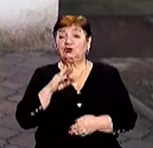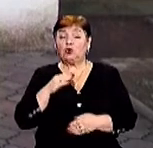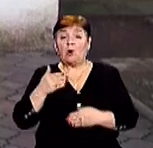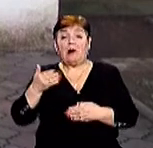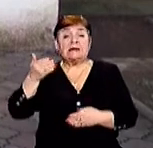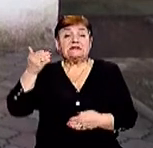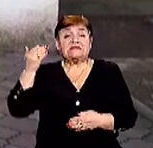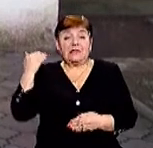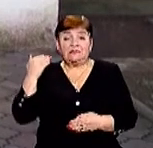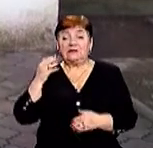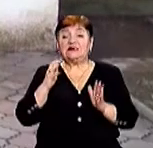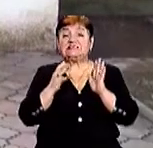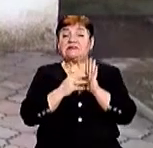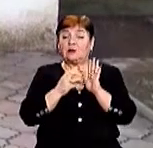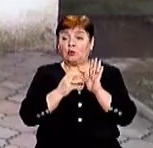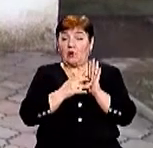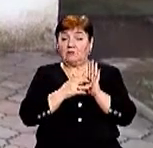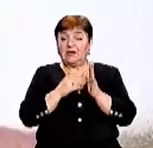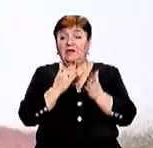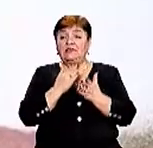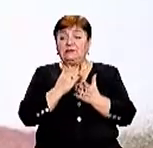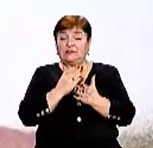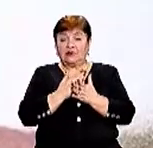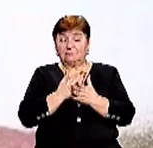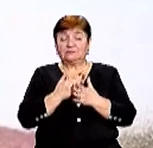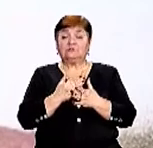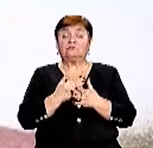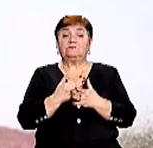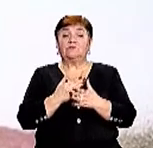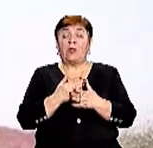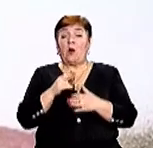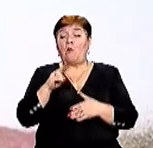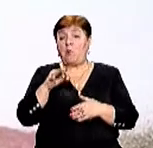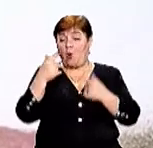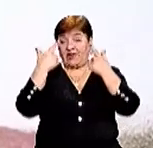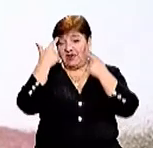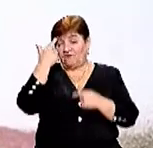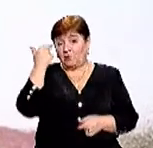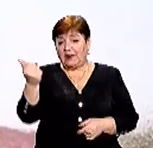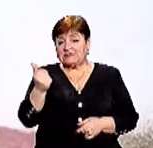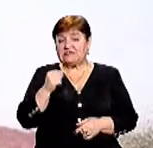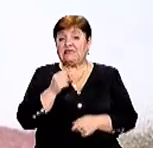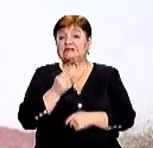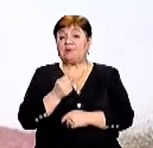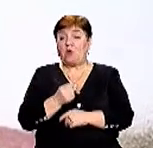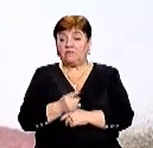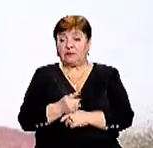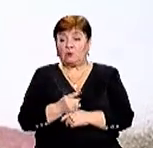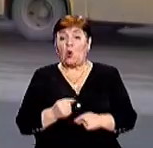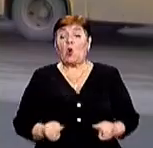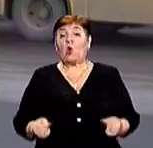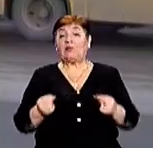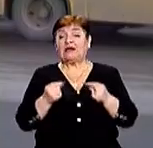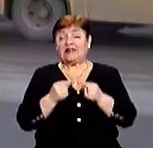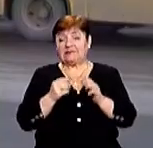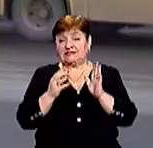ззаді стекло стоїть не того формату, але є стекло. По інформації власника замовлено конкретне